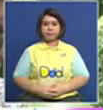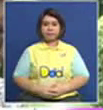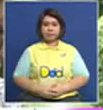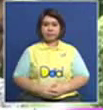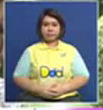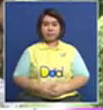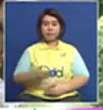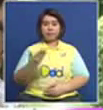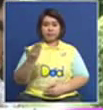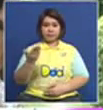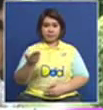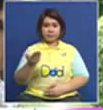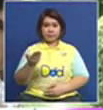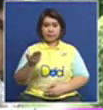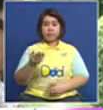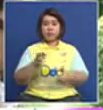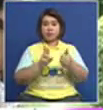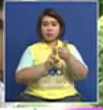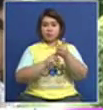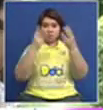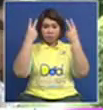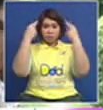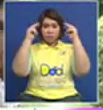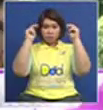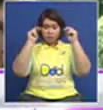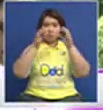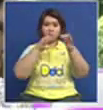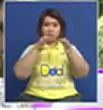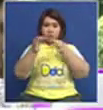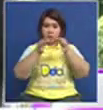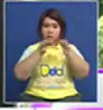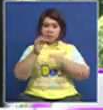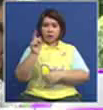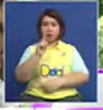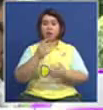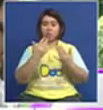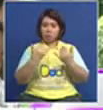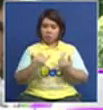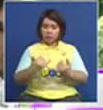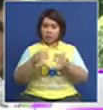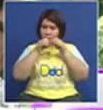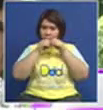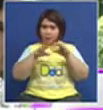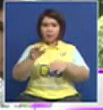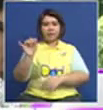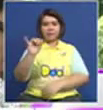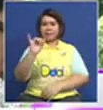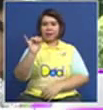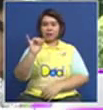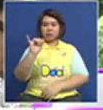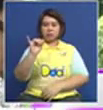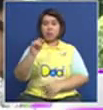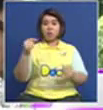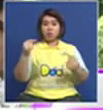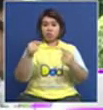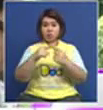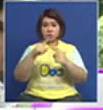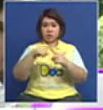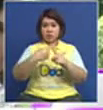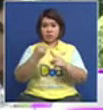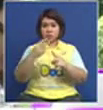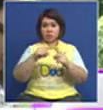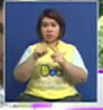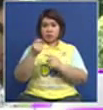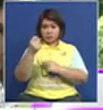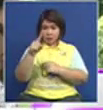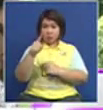โดยพลเอกธนศักดิ์ปฏิมาประกรณ์รองนายกรัฐมนตรีกล่าวย้ำนะคะว่าขณะนี้ยังไม่ได้ประกาศให้วันที่11ธันวาคม2558ที่จะจัดกิจ